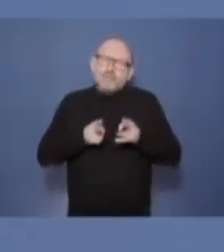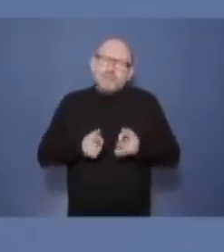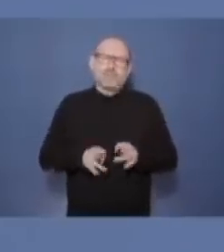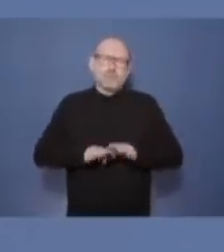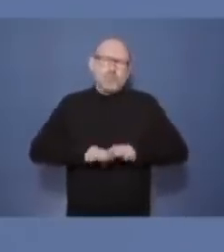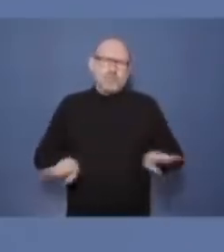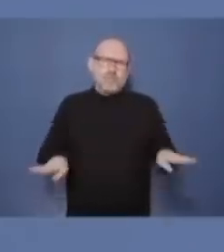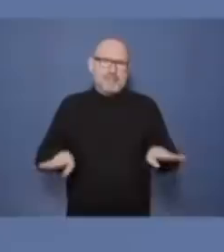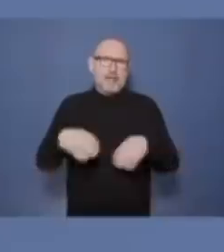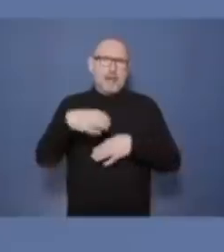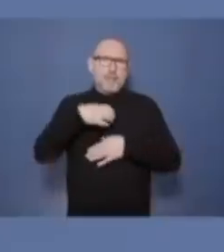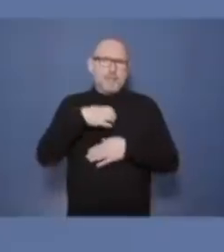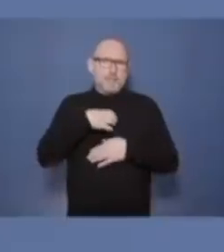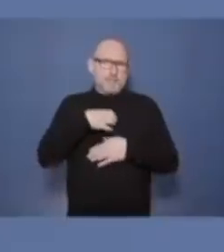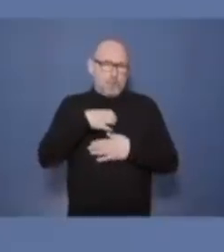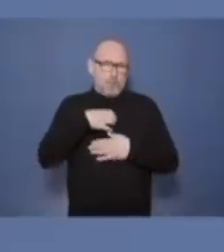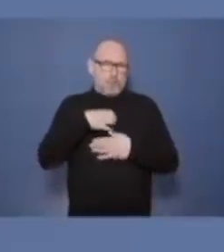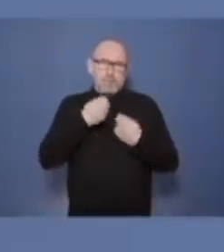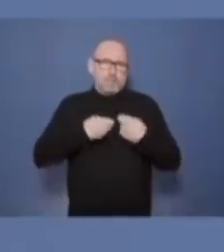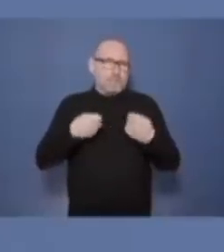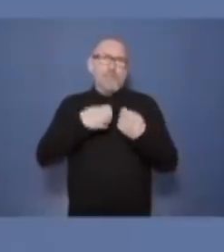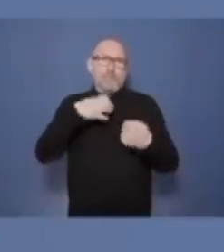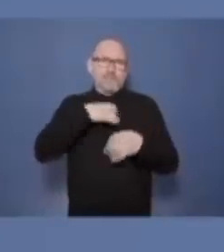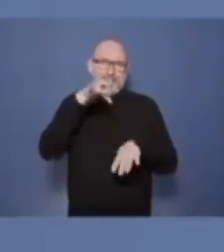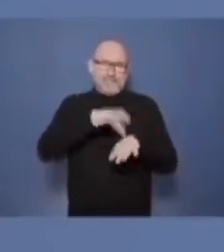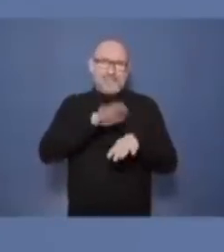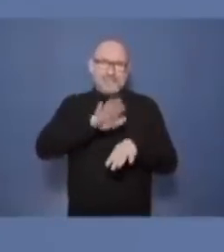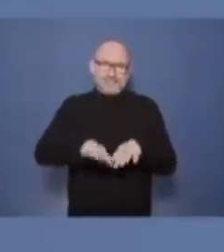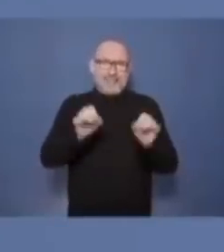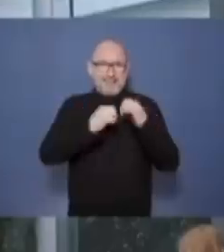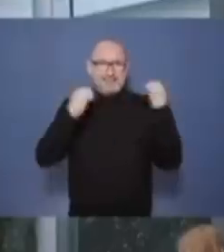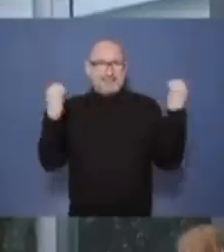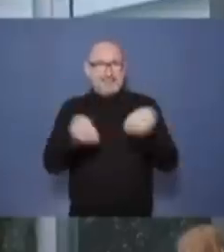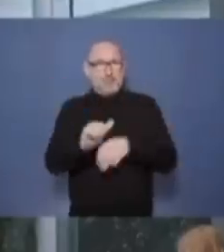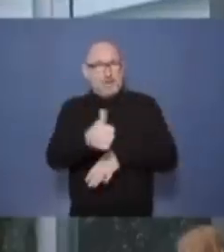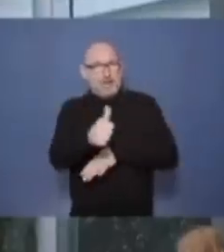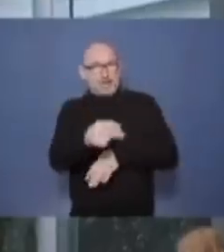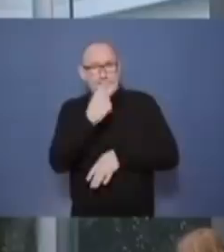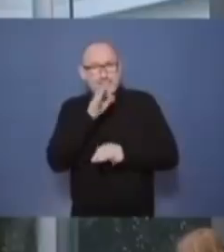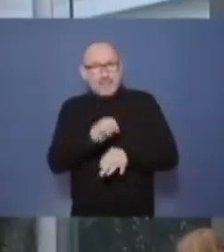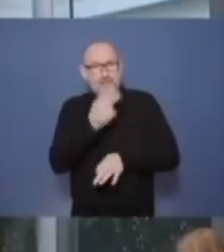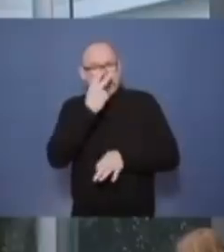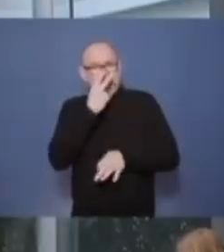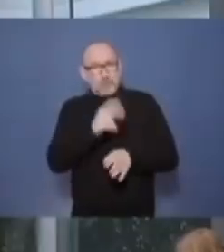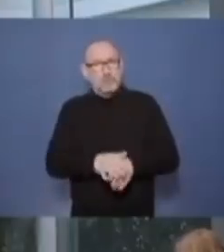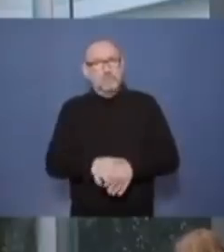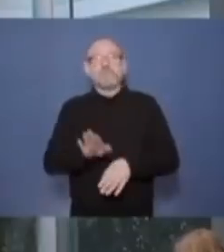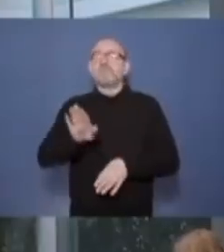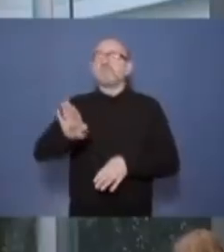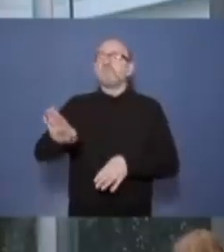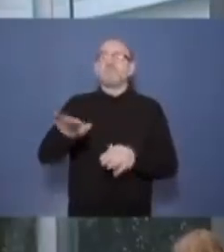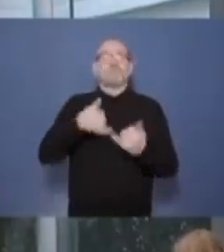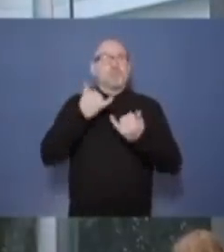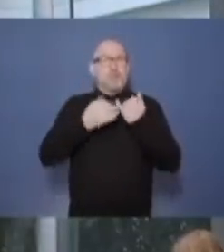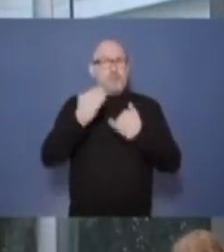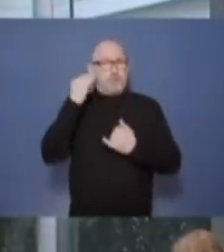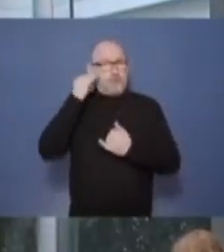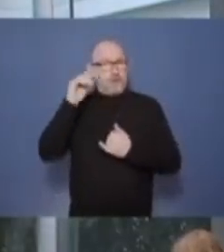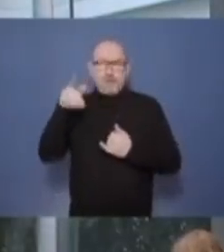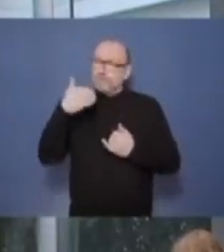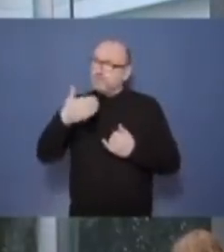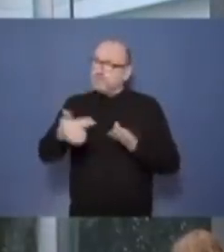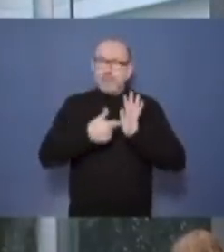Bundeskanzlerin die Lage einschätzt, wenn sie auf den Lockdown hinweisen. Die Bundeskanzlerin hat ja nun mehrfach darauf